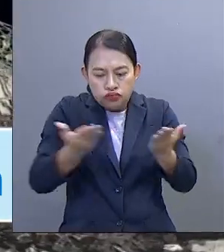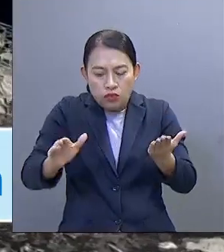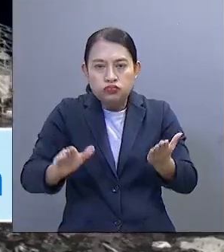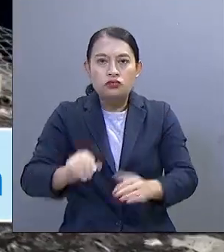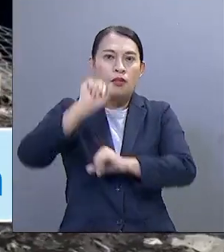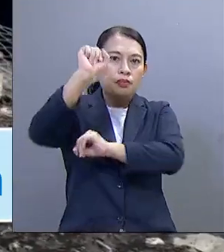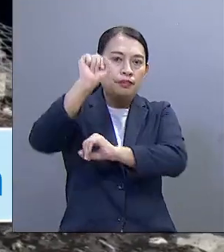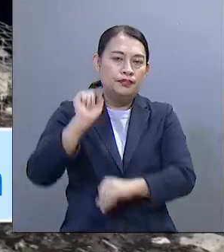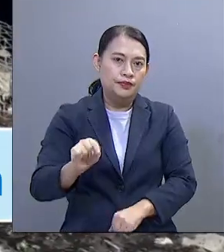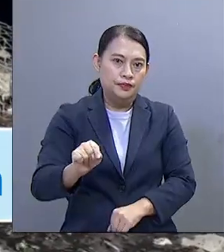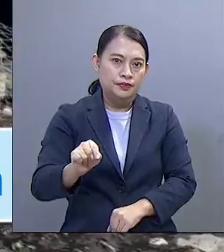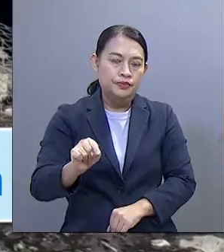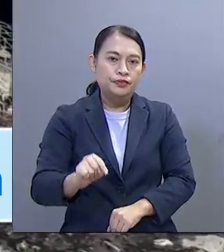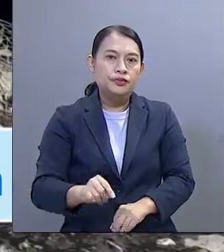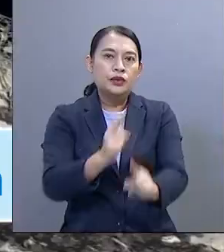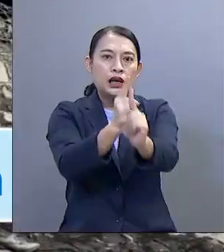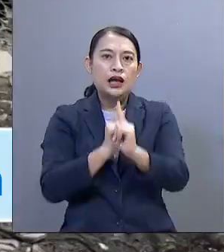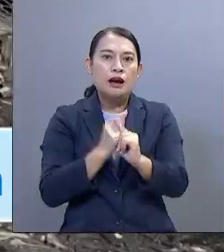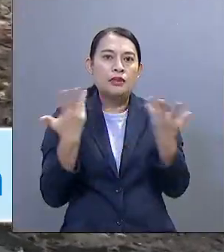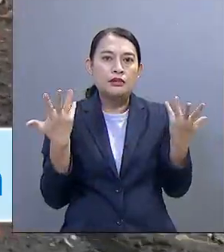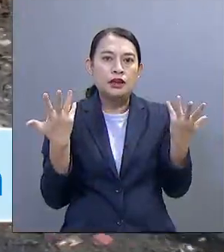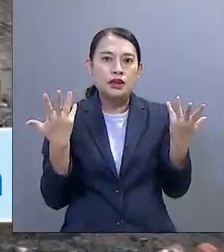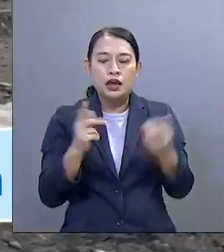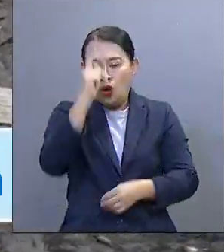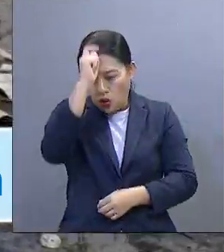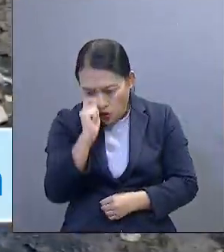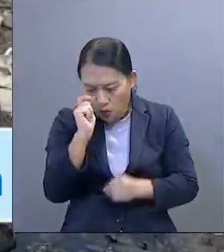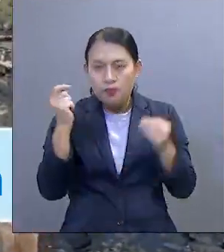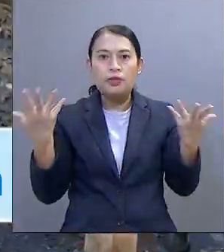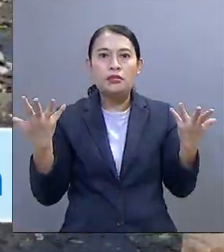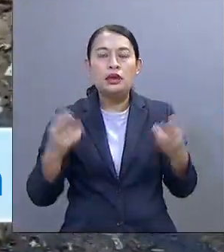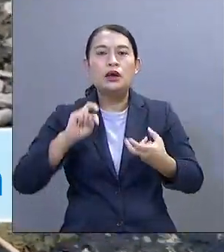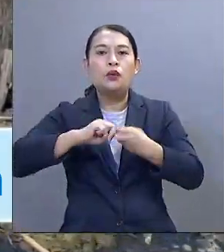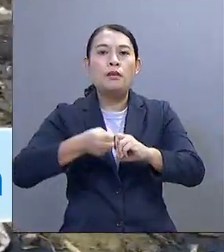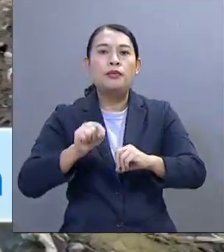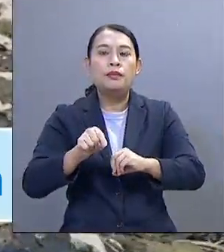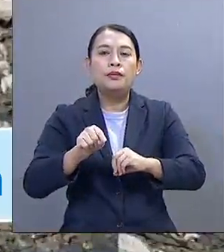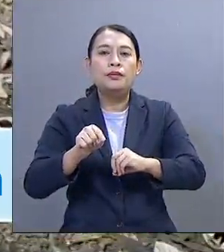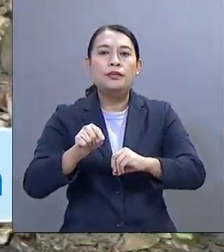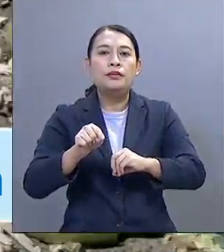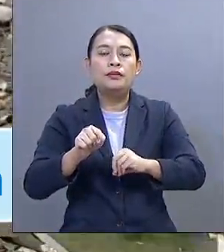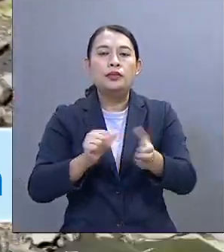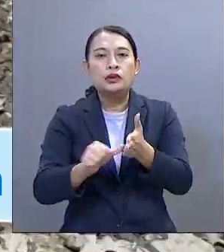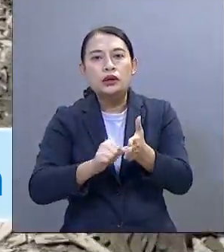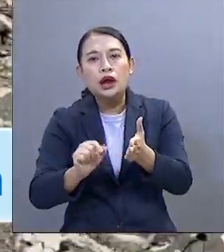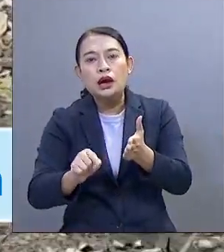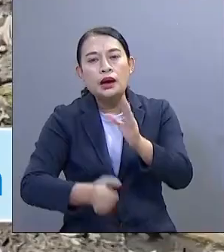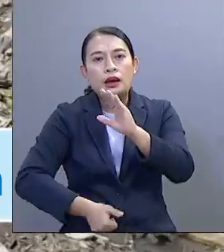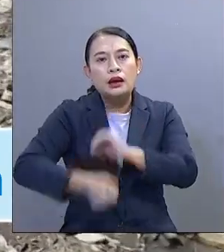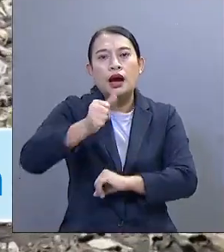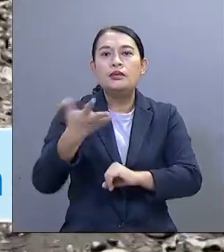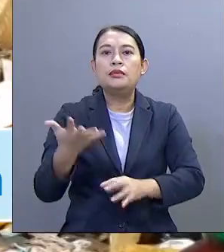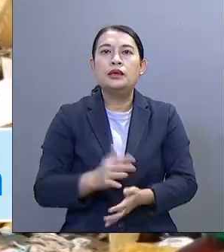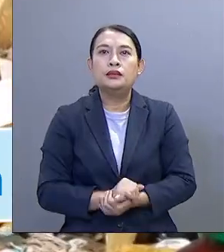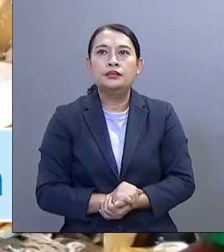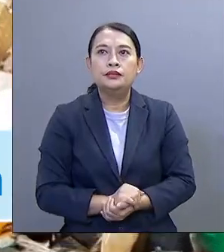ถ้าไม่เขารกฎิกา ถือว่าไม่ประสบคสมเบิดในการแ้ไขปญหาคอชาบ้านตองมส่วร่วมเลยค่ะเพรใน